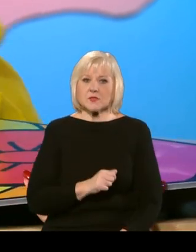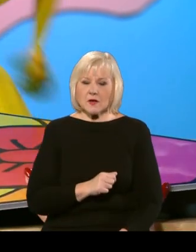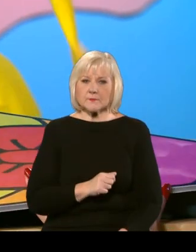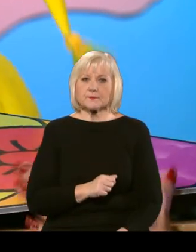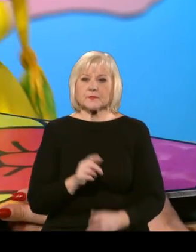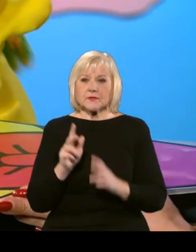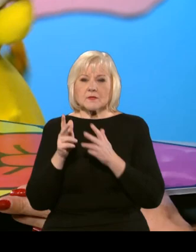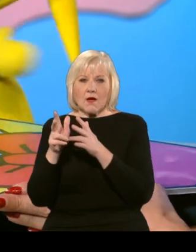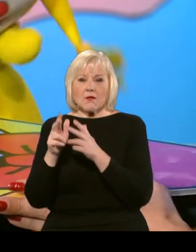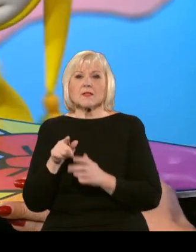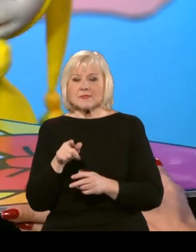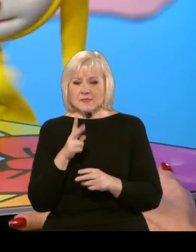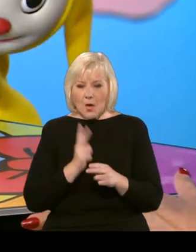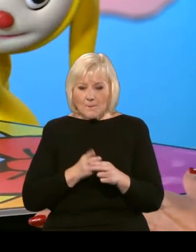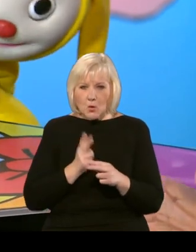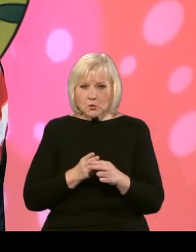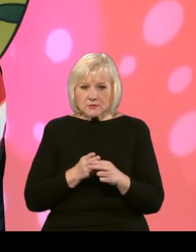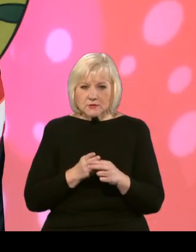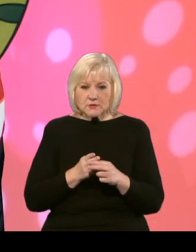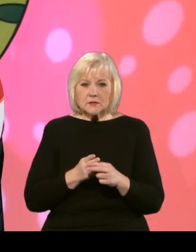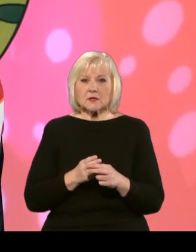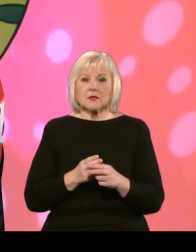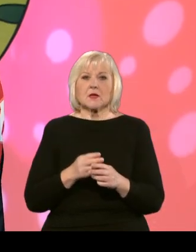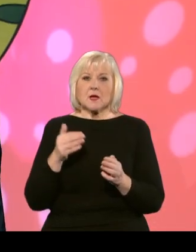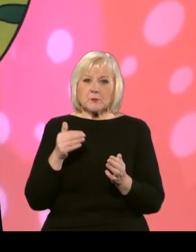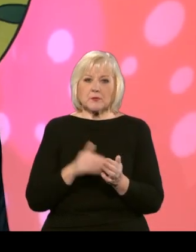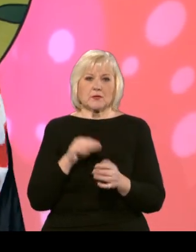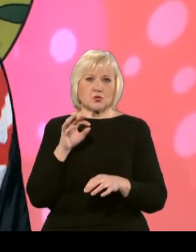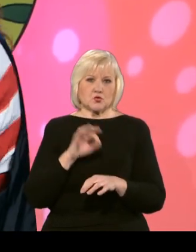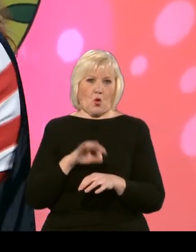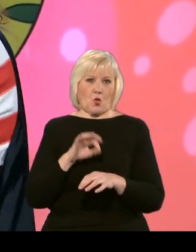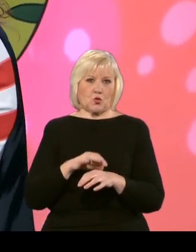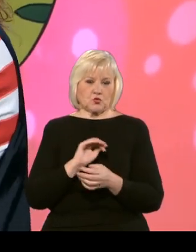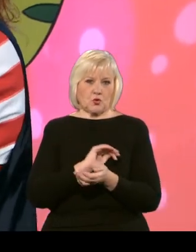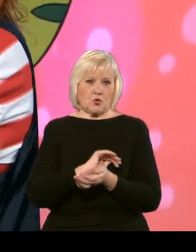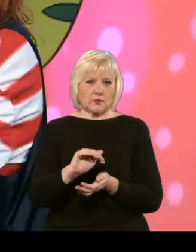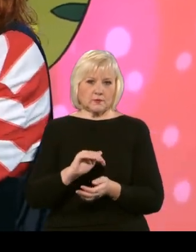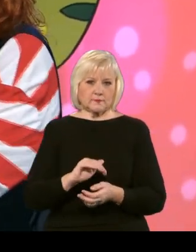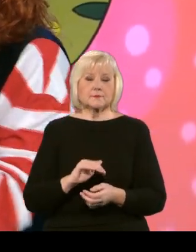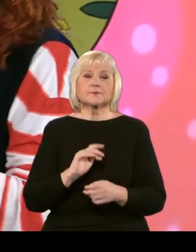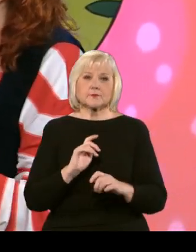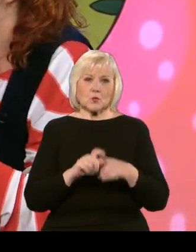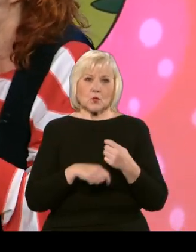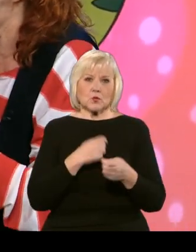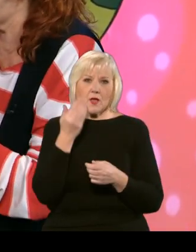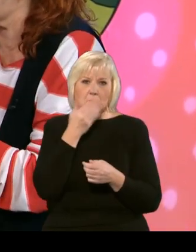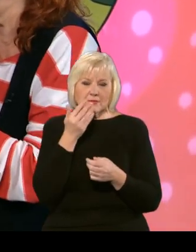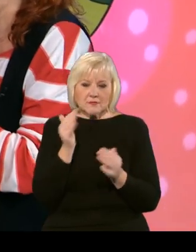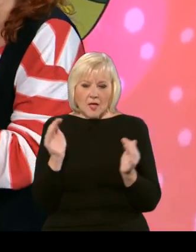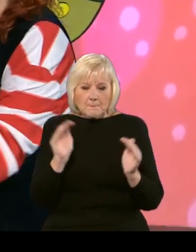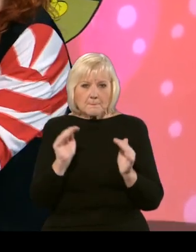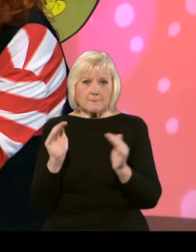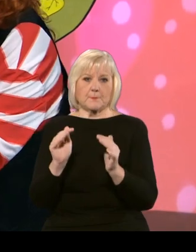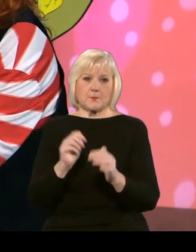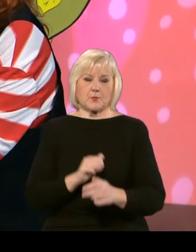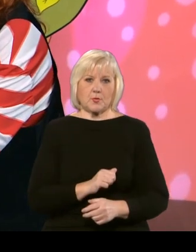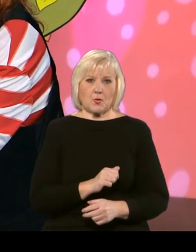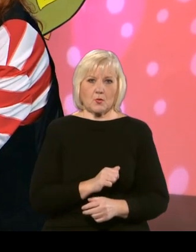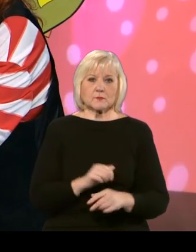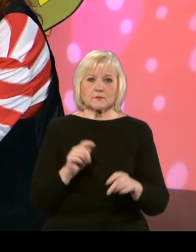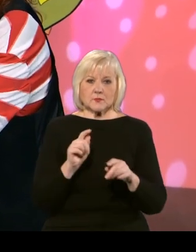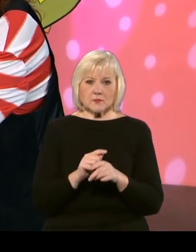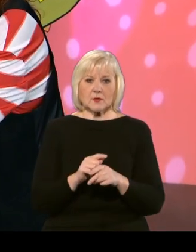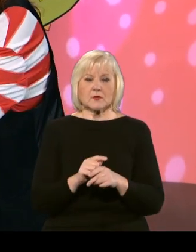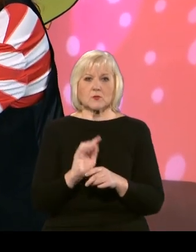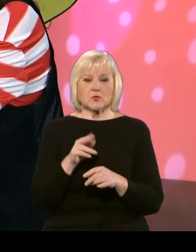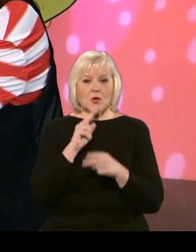nemocný a potřebuje dračího doktora. Ano, takže ho hezky přikryjeme, tak. Hezky ho